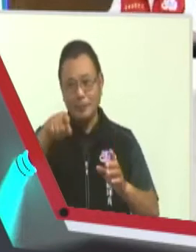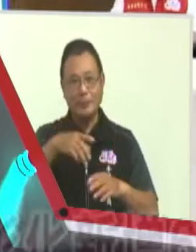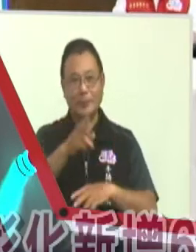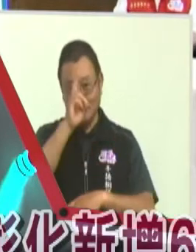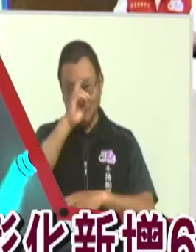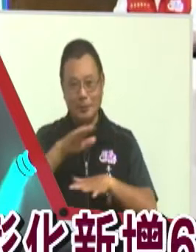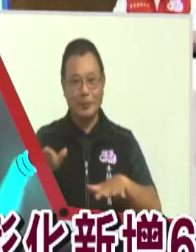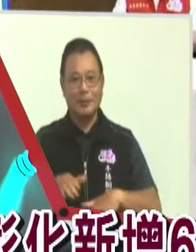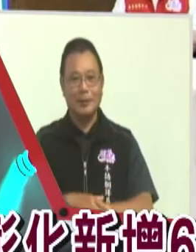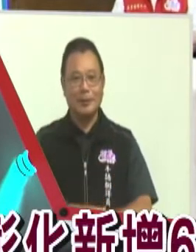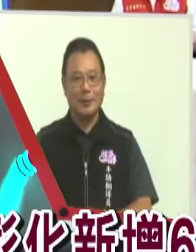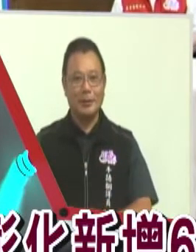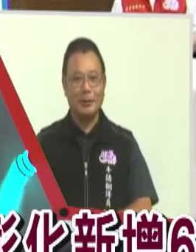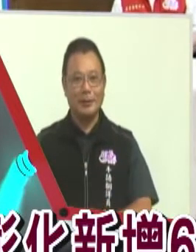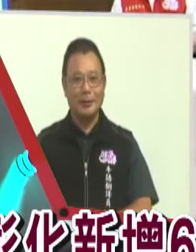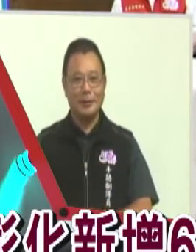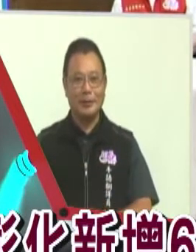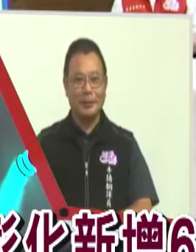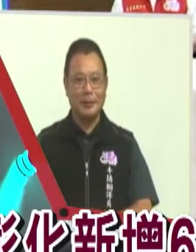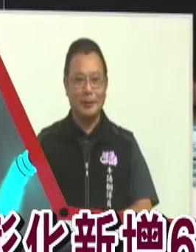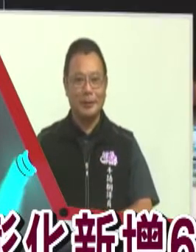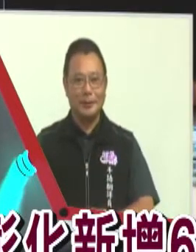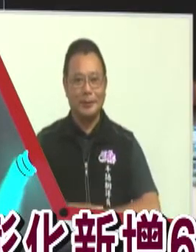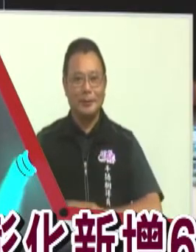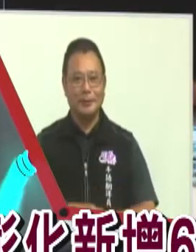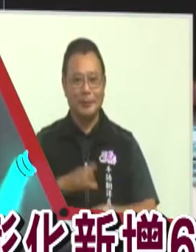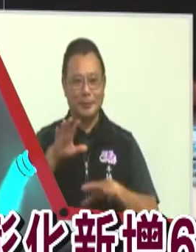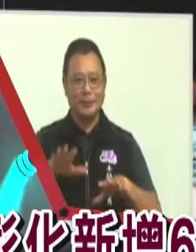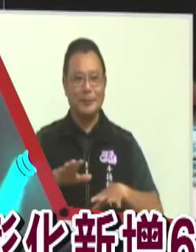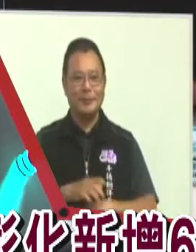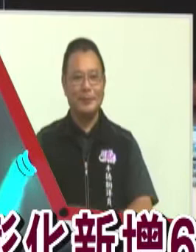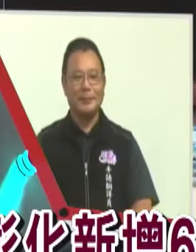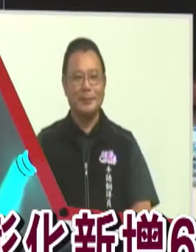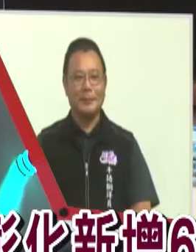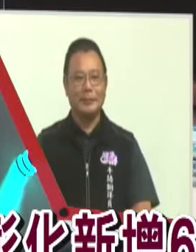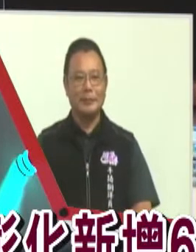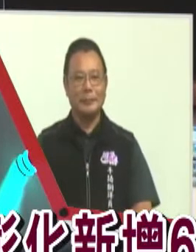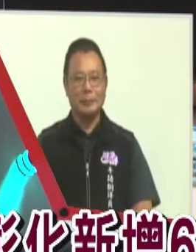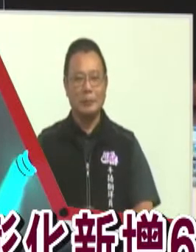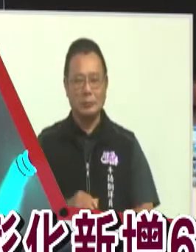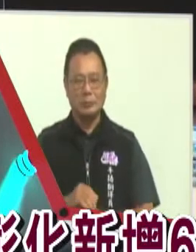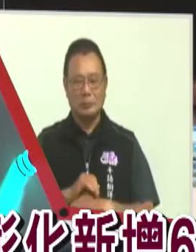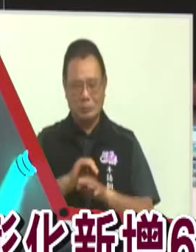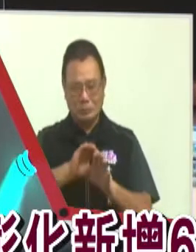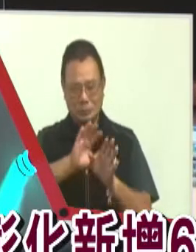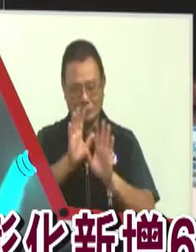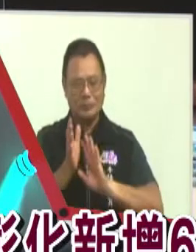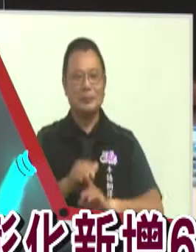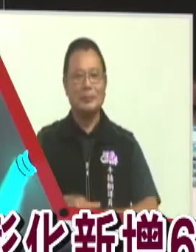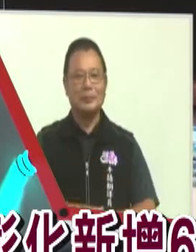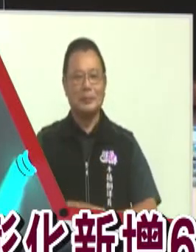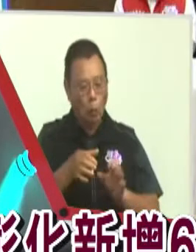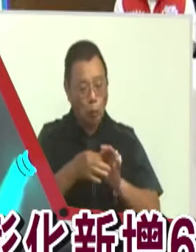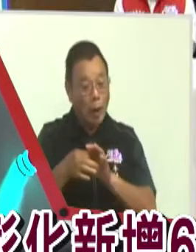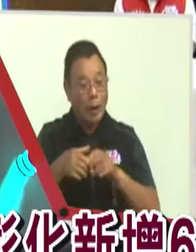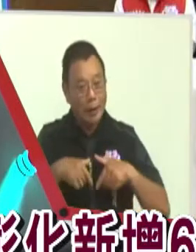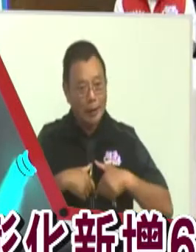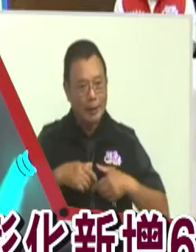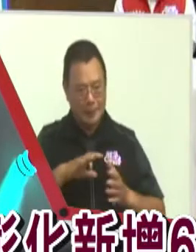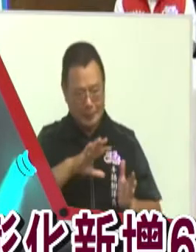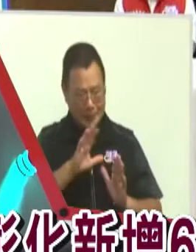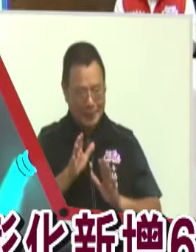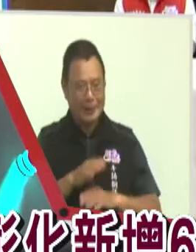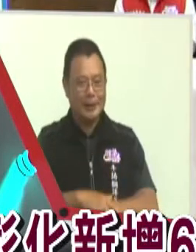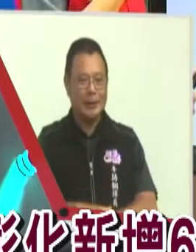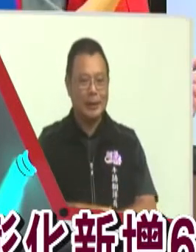武汉肺炎台湾本土确诊病例，今仔日再增加472例，死亡人数攀升增加到21人。